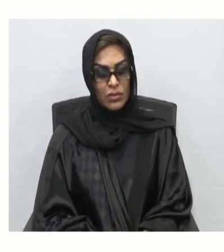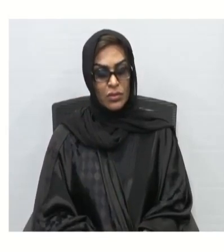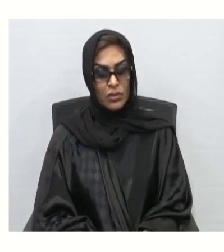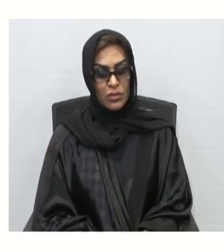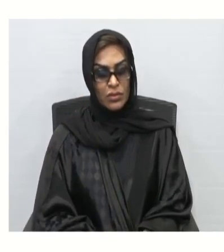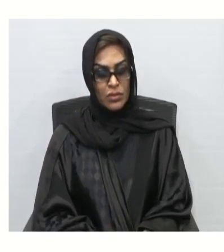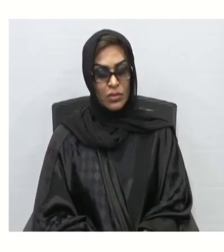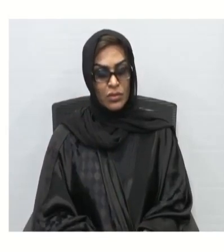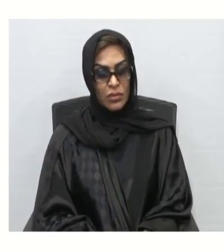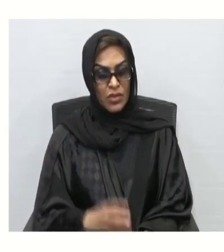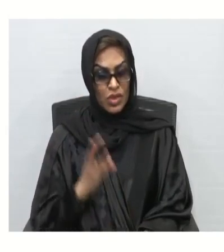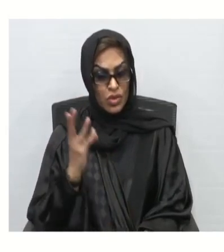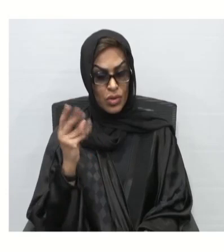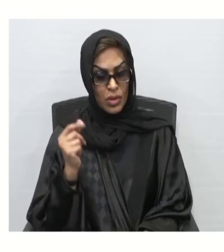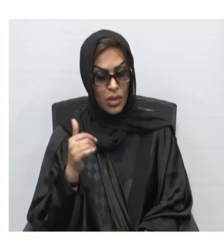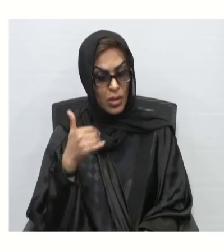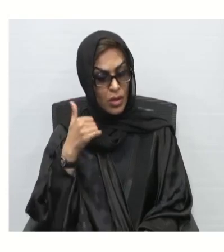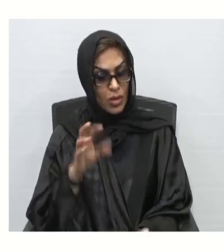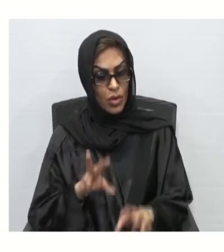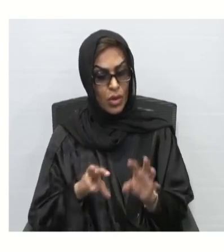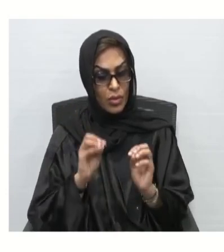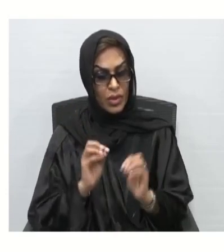عاداتك في الشراء الرقمي